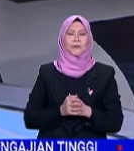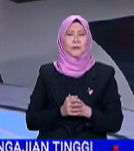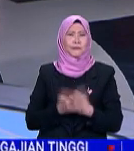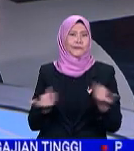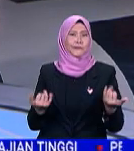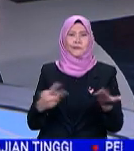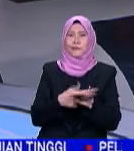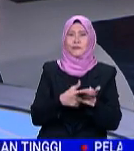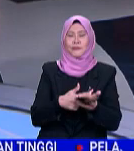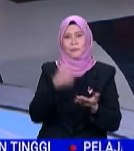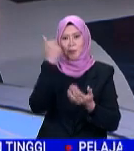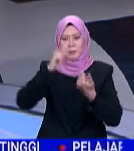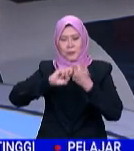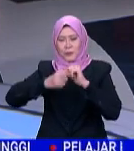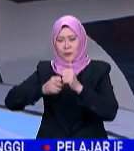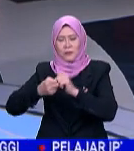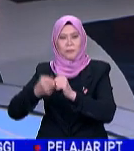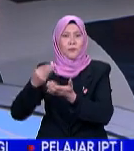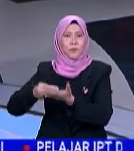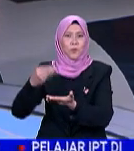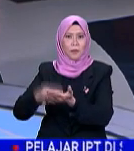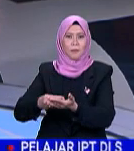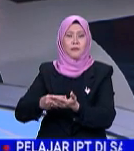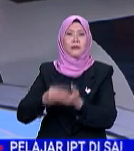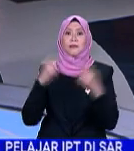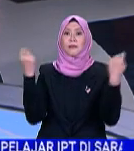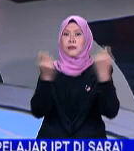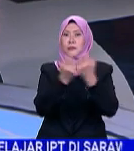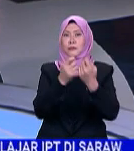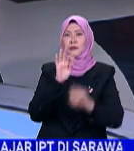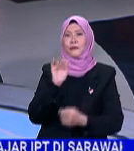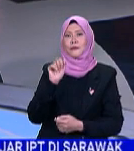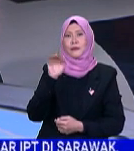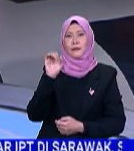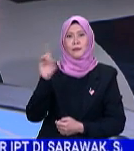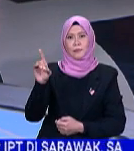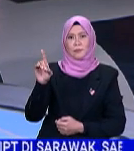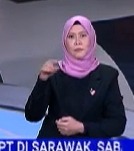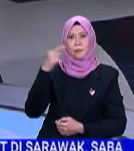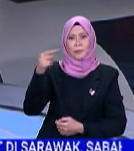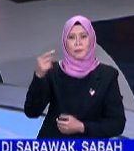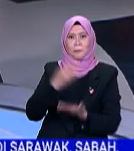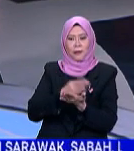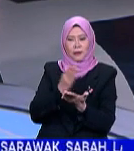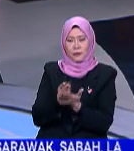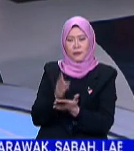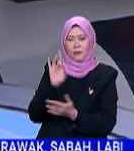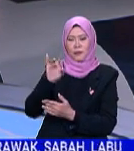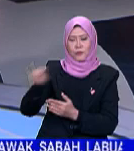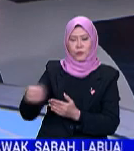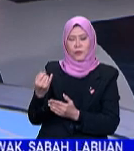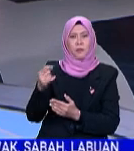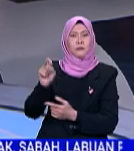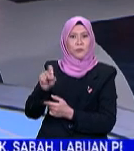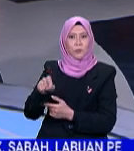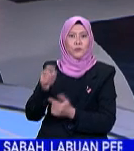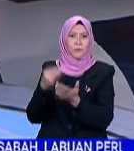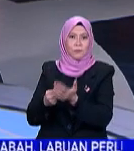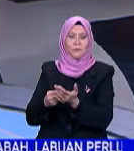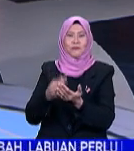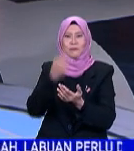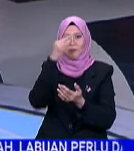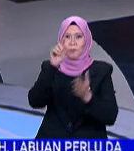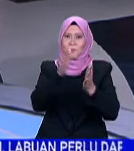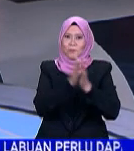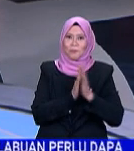terganggu akibat masalah kewangan. Prinsipal pasukan Datuk Bobby Farid Shamsuddin berkata bajet sebanyak RM8 juta diperlukan untuk tempoh